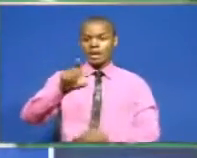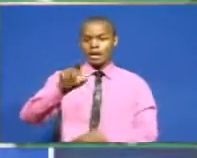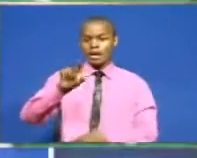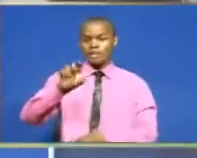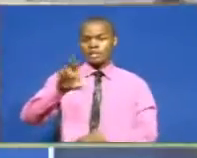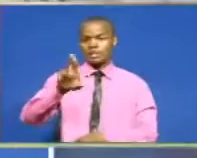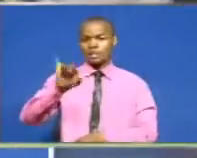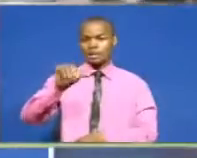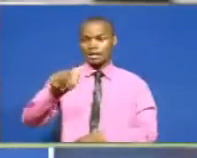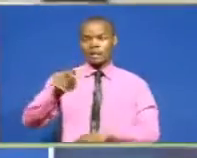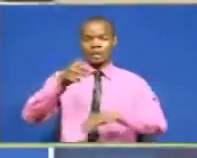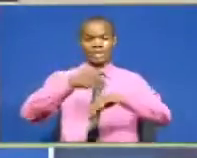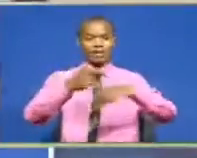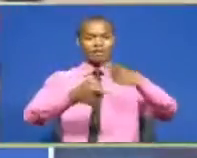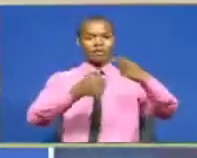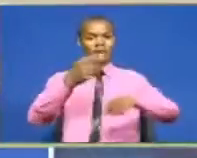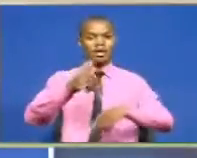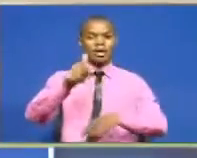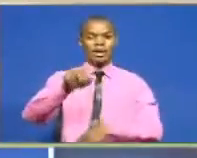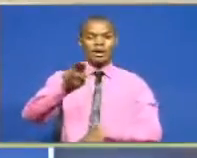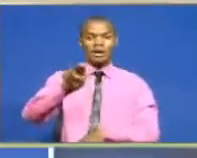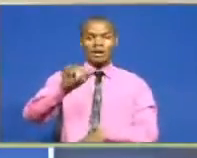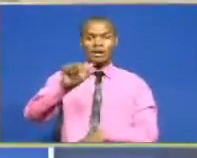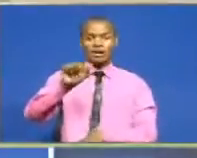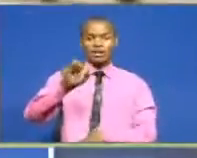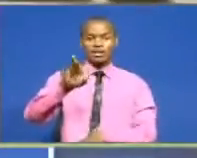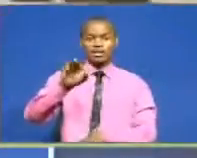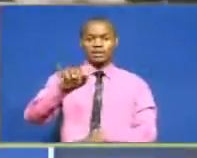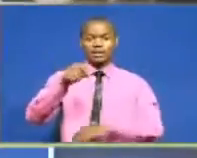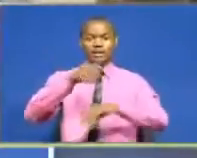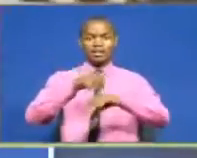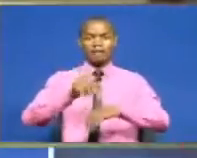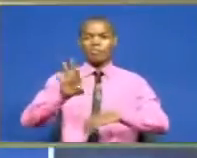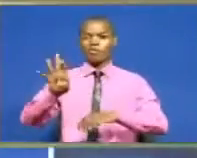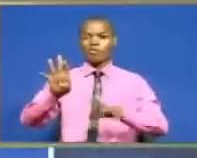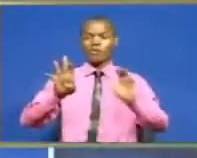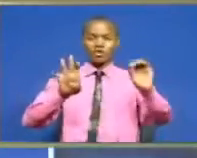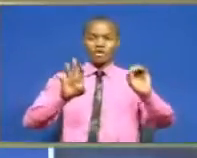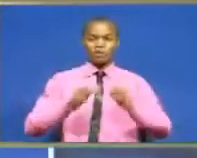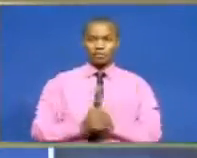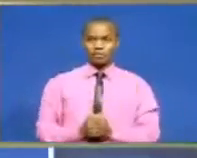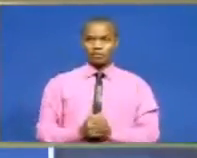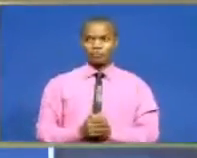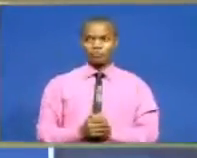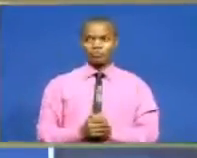baada ya kushinda Al Nasri ya Libya kwa jumla ya mabao 4-0.